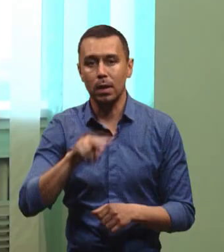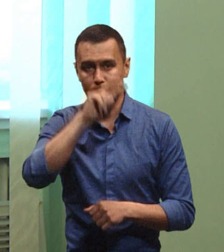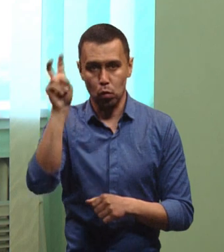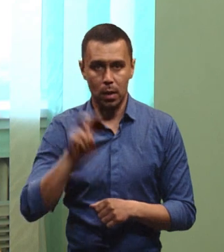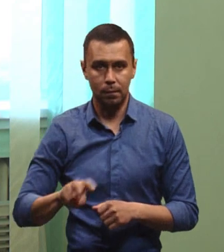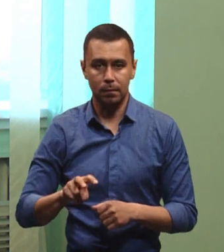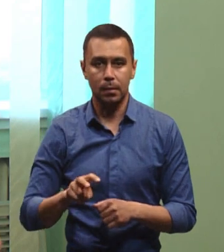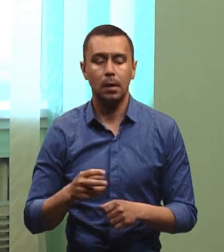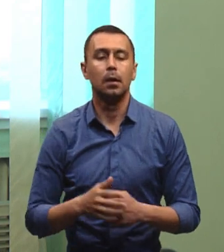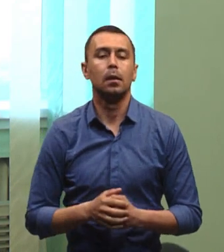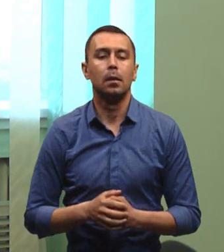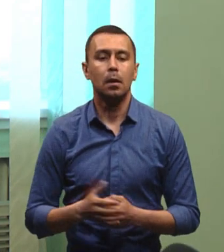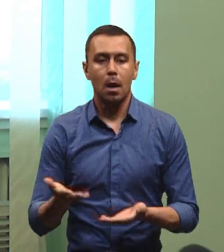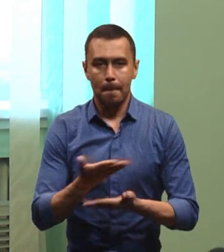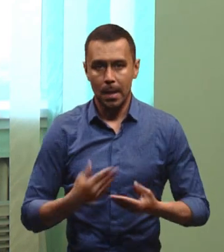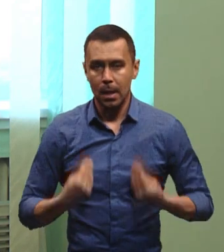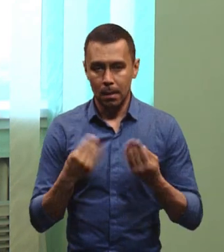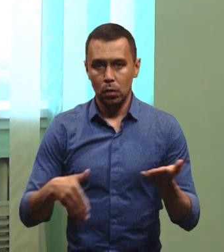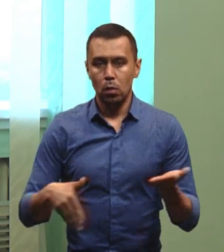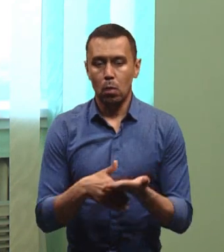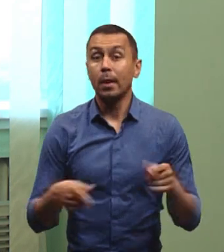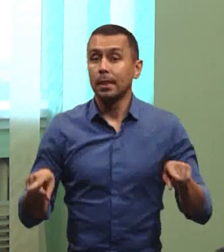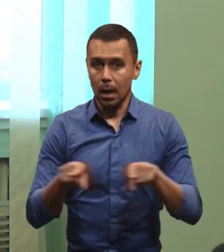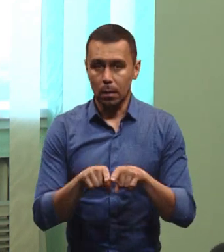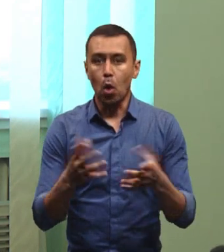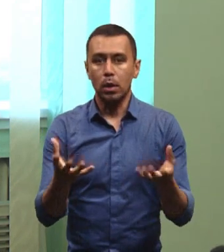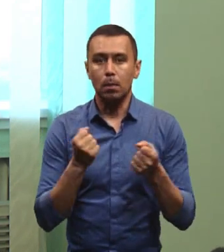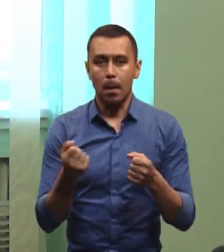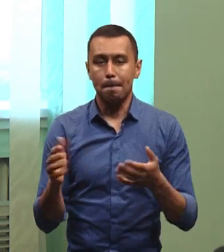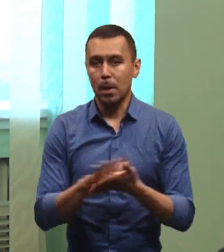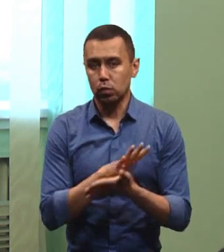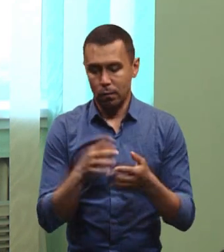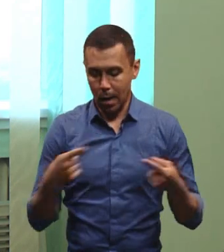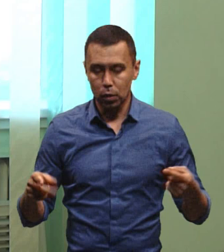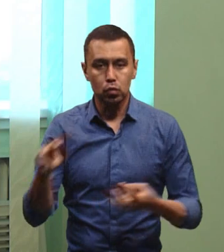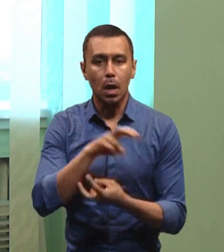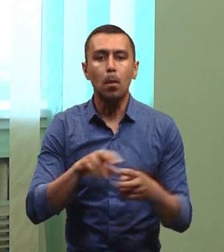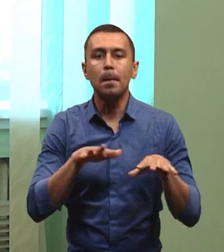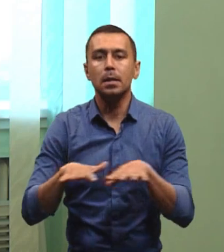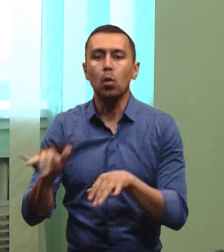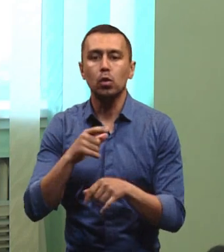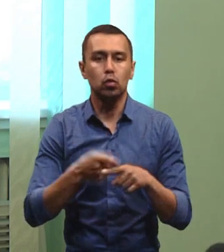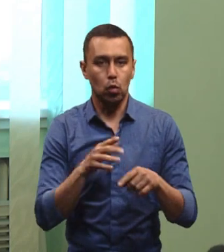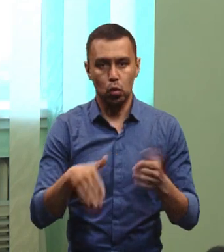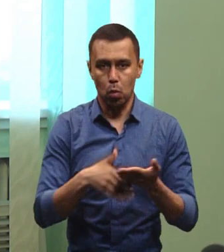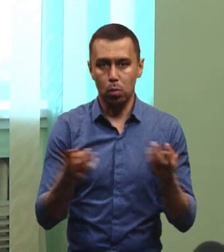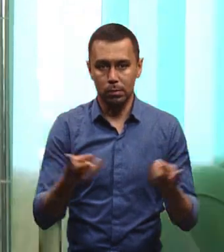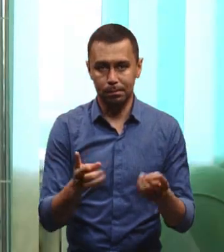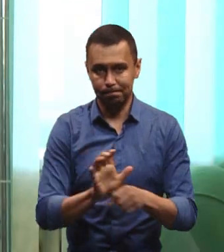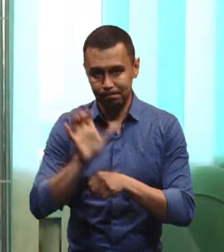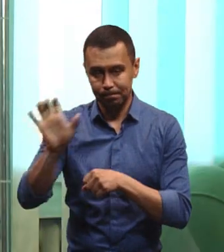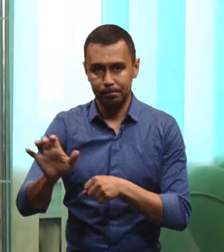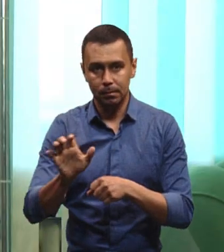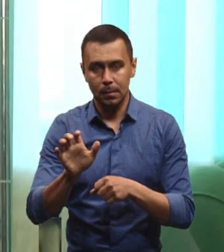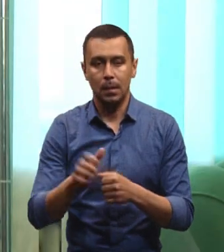доларів. Ми надаємо допомогу таким чином. Отримуємо безкоштовні речі та шукаємо місця, куди цю допомогу потрібно надати.